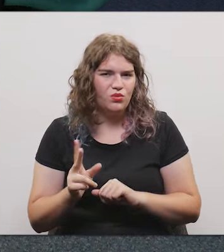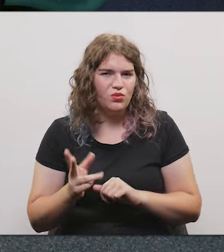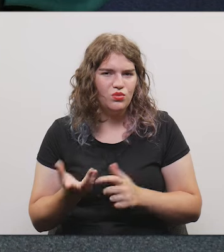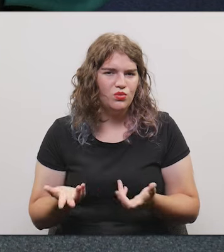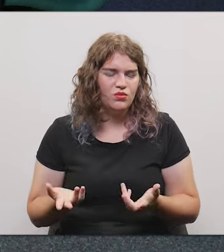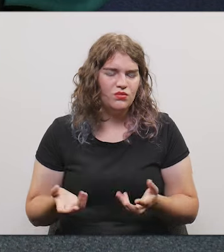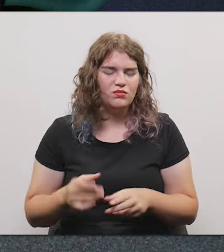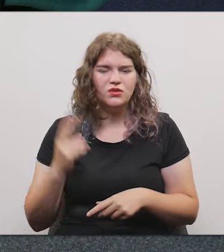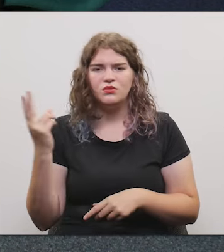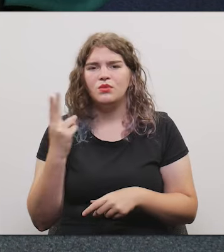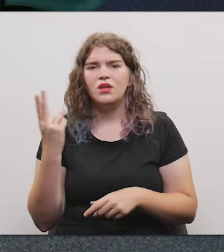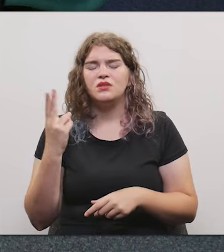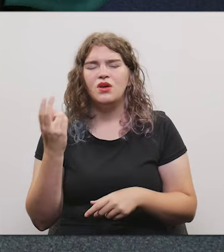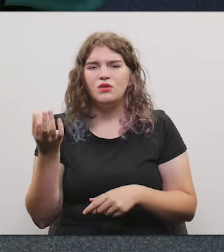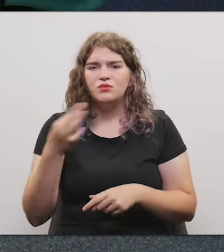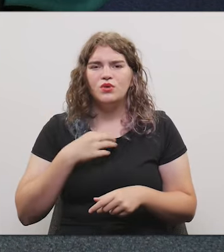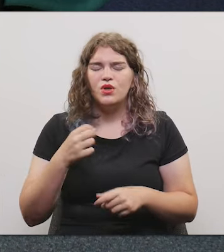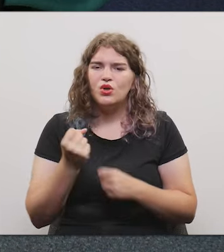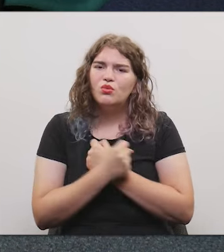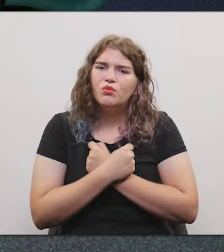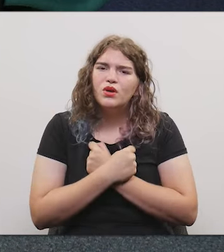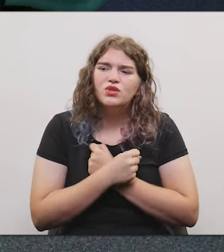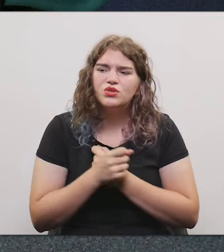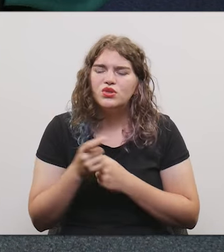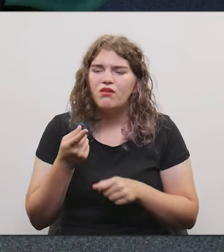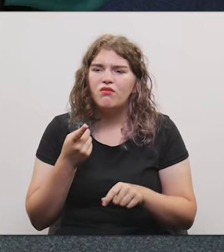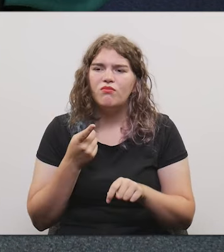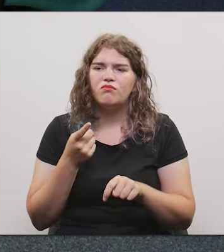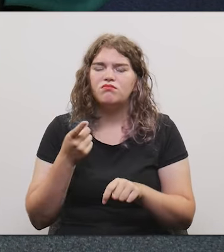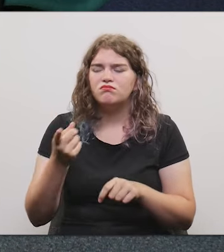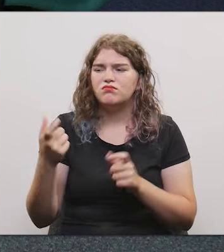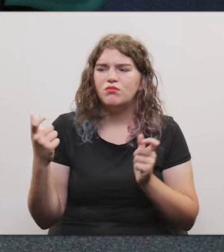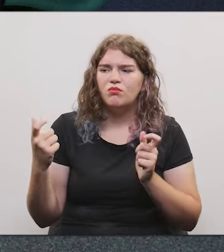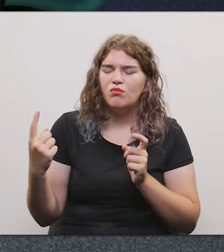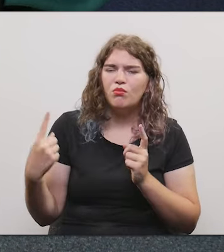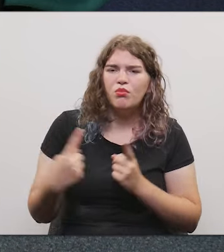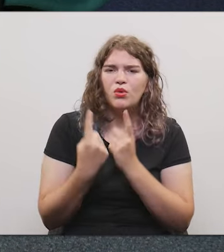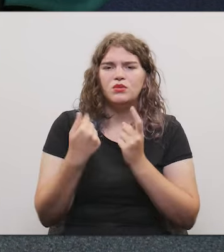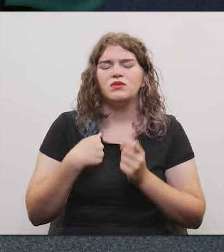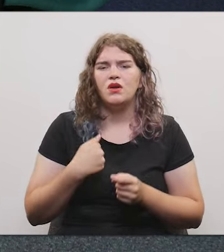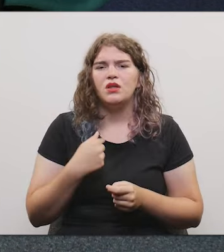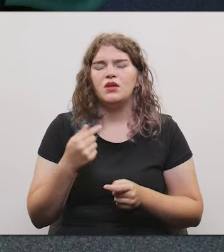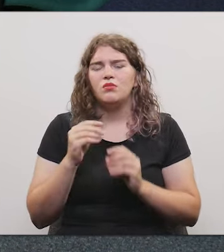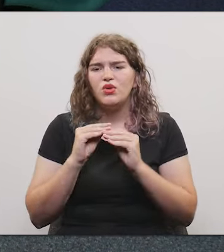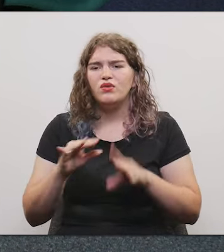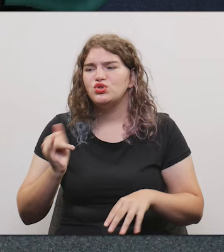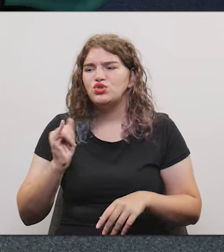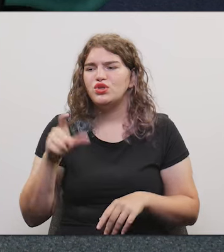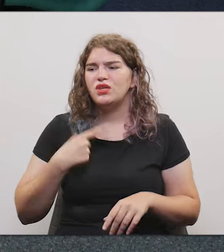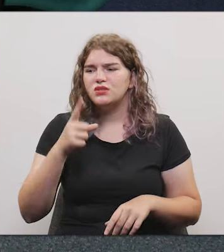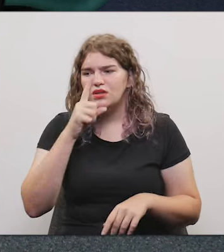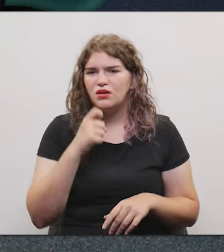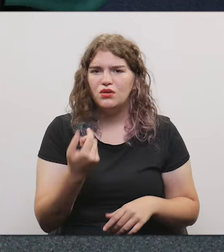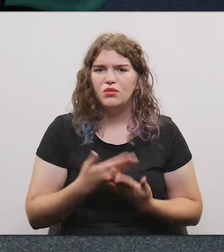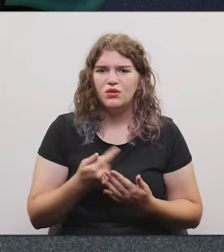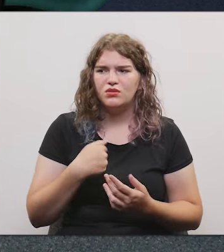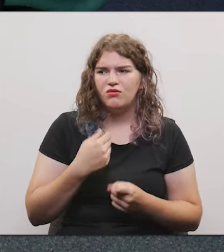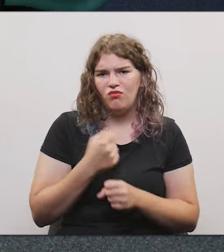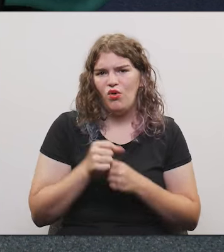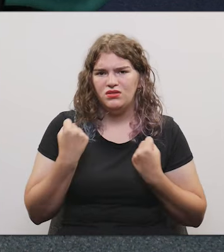citesc. Pentru că Dumnezeu spune, iubește-ți vrăjmașii, binecuvintează pe cei ce te